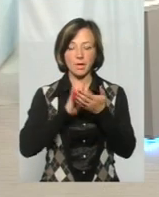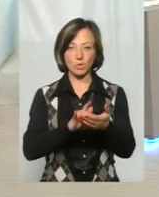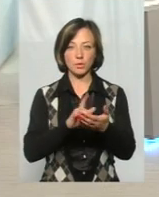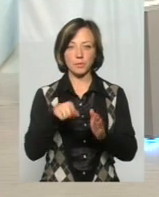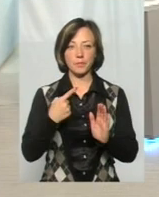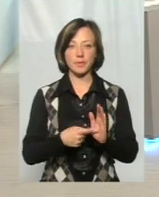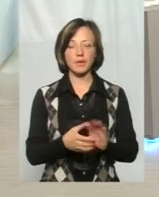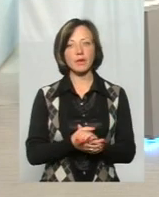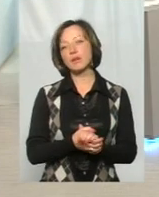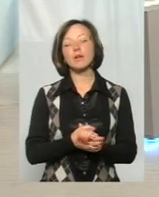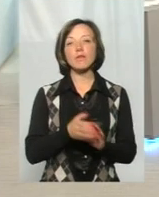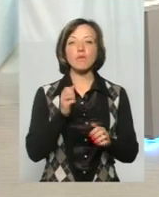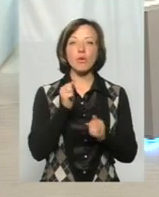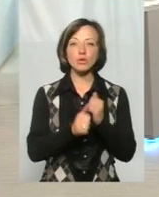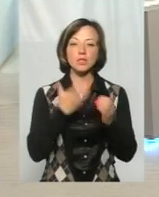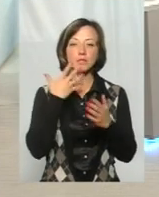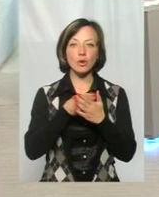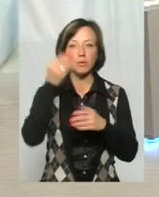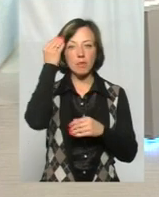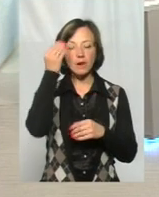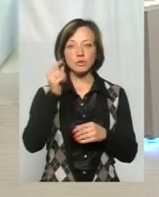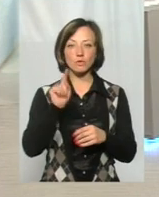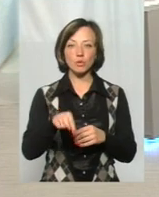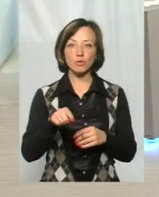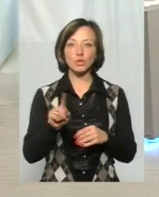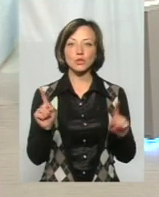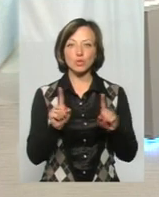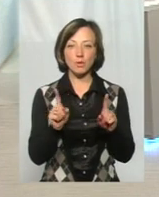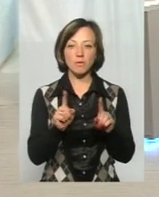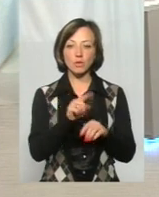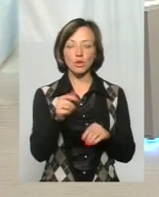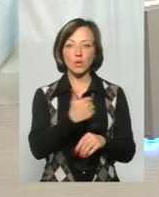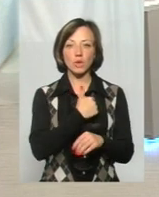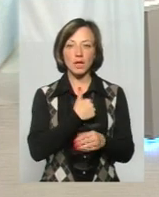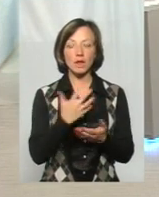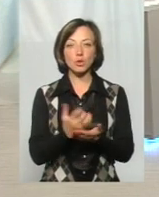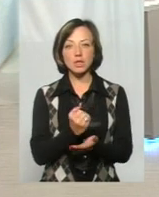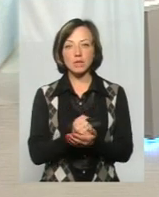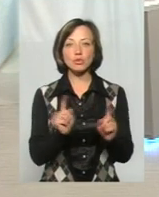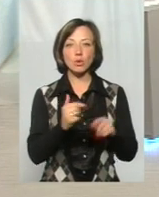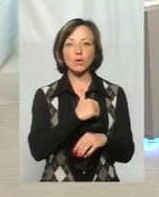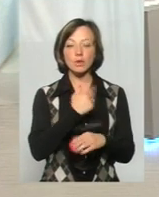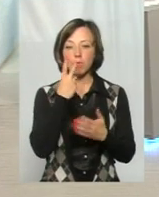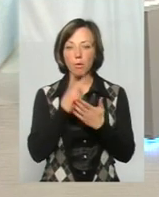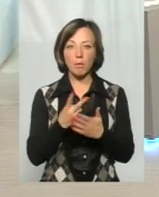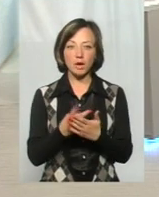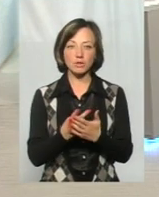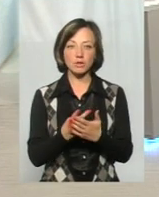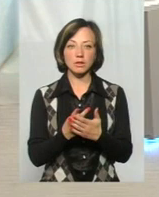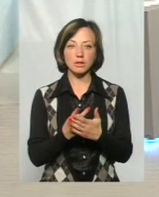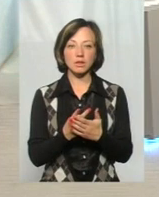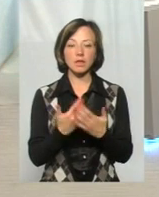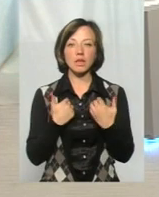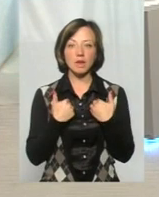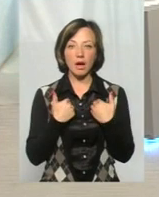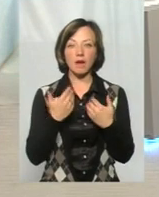В кожного своє бачення в тому, що би вони хотіли досягти або що хотіли би побачити. Я